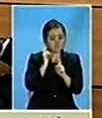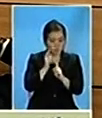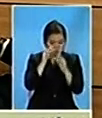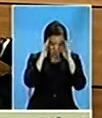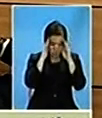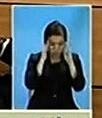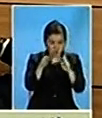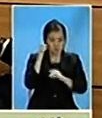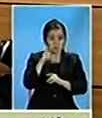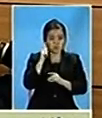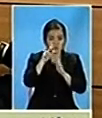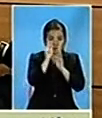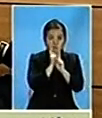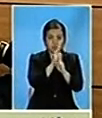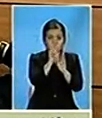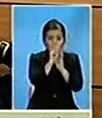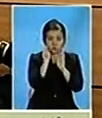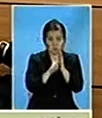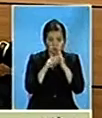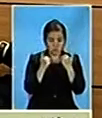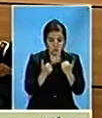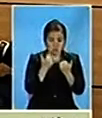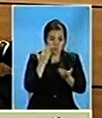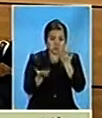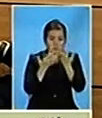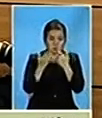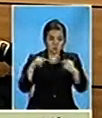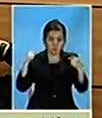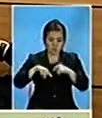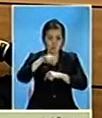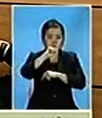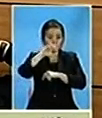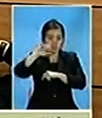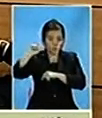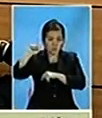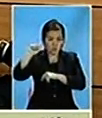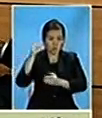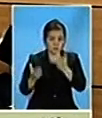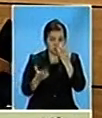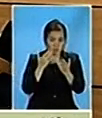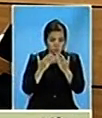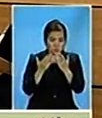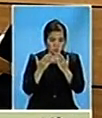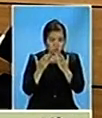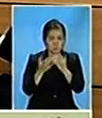แล้วเนี่ยของกฎหมายตรงนี้เนี่ยนะครับไม่ว่าในชั้นของสภาผู้แทนราษฎรนะครับหรือว่าการที่